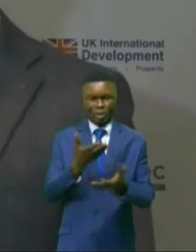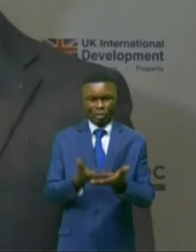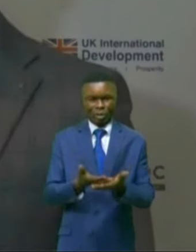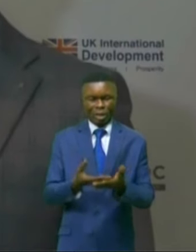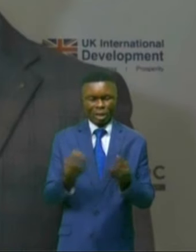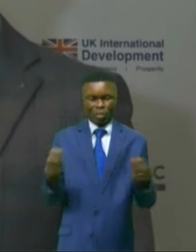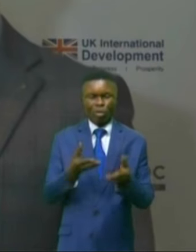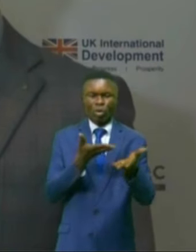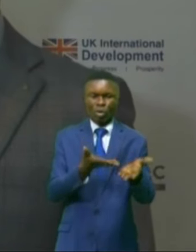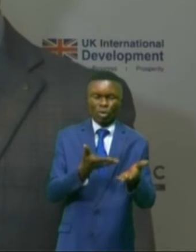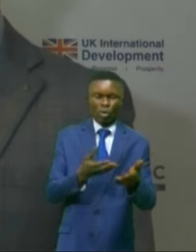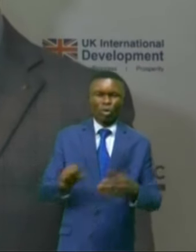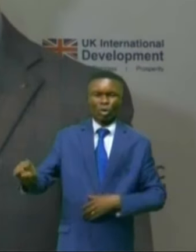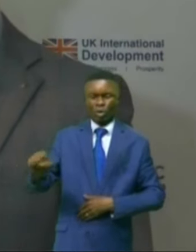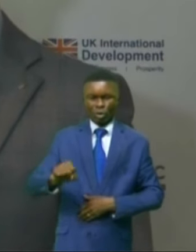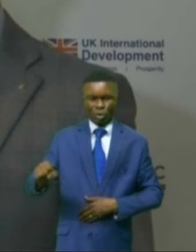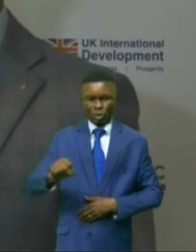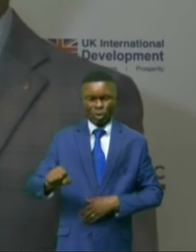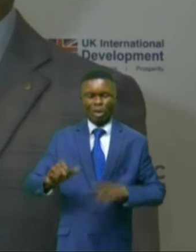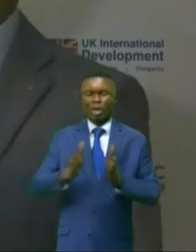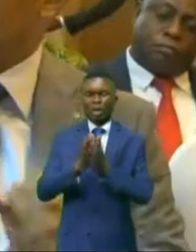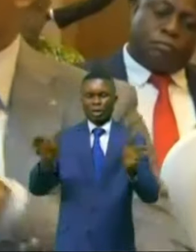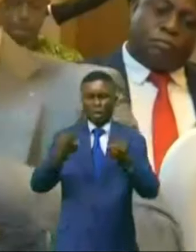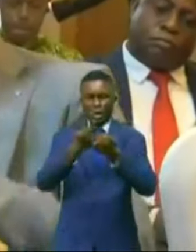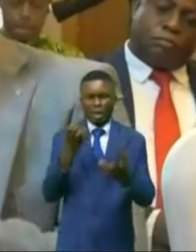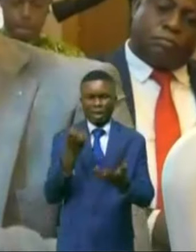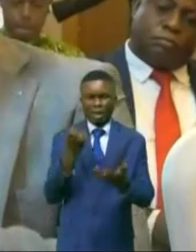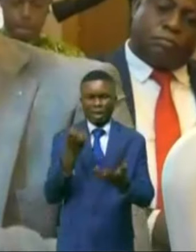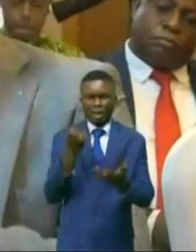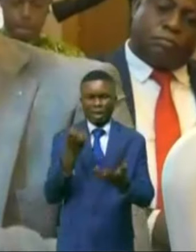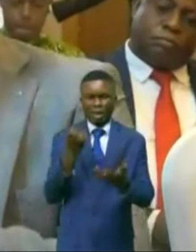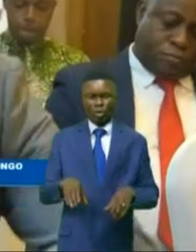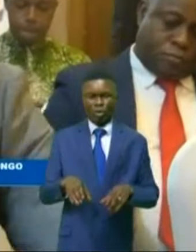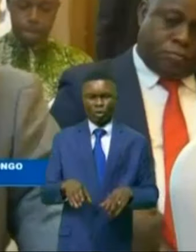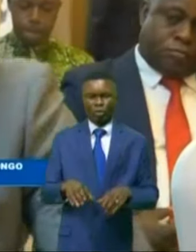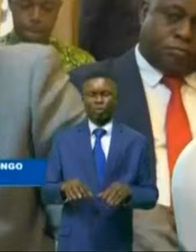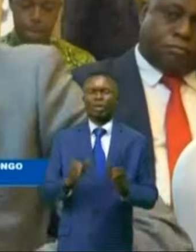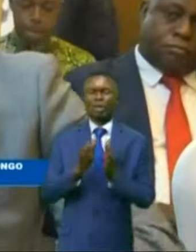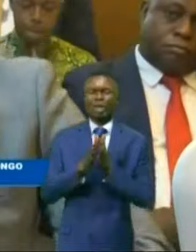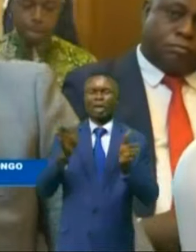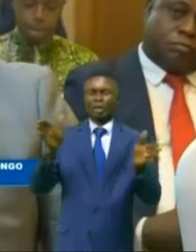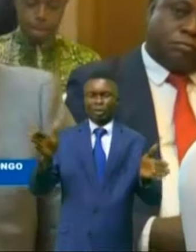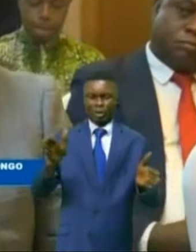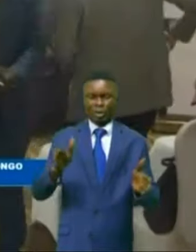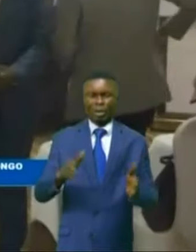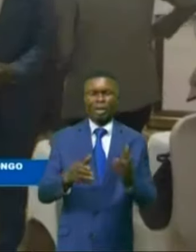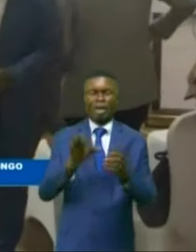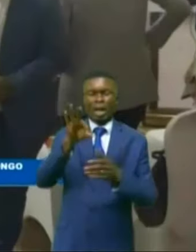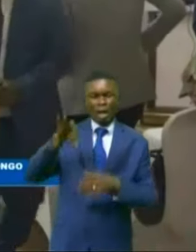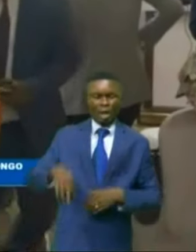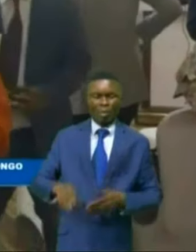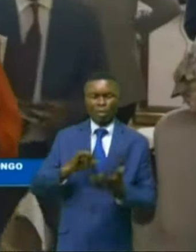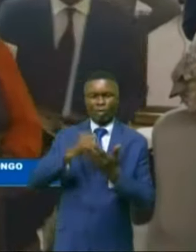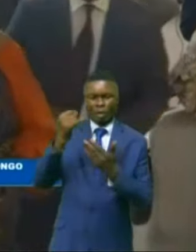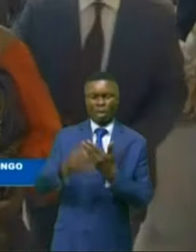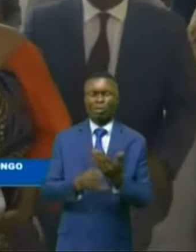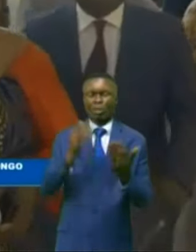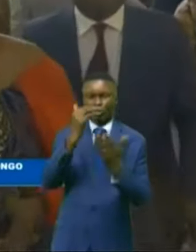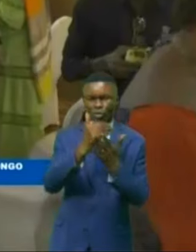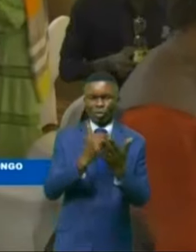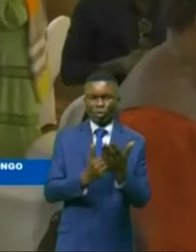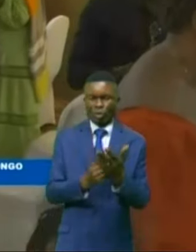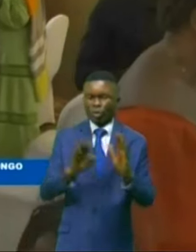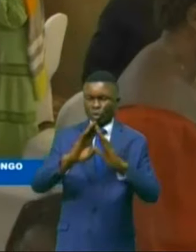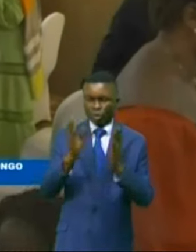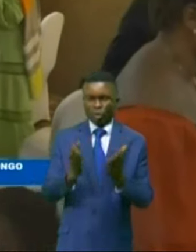puissent servir au secteur dans son ensemble et à l'économie congolaise dans sa globalité. Les bénéfices du projet sont à capitaliser pour